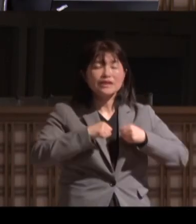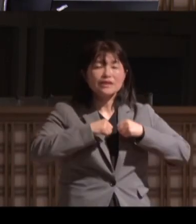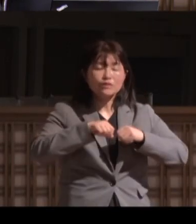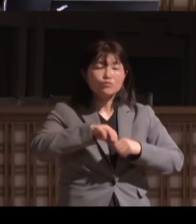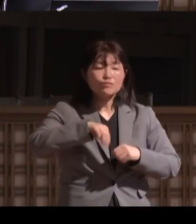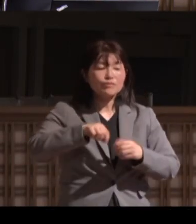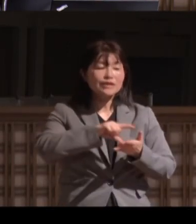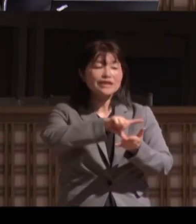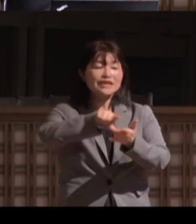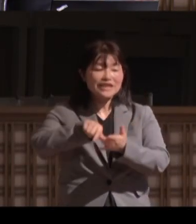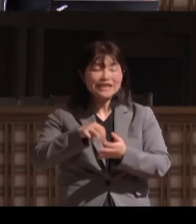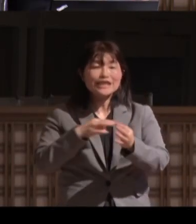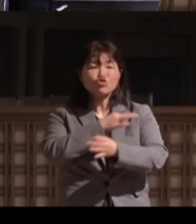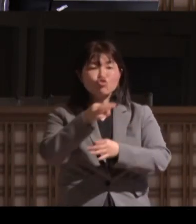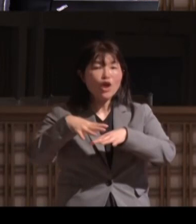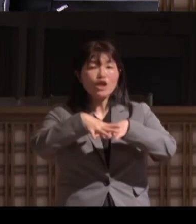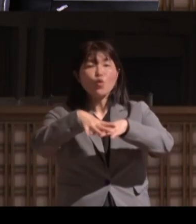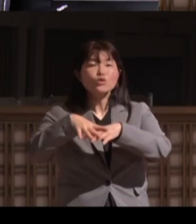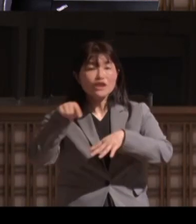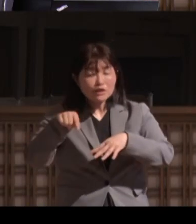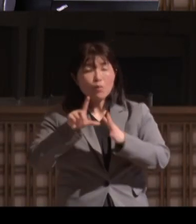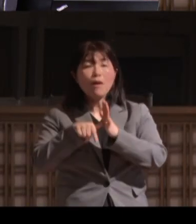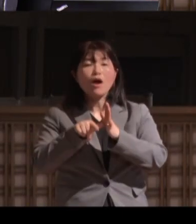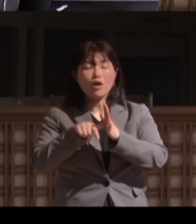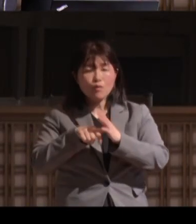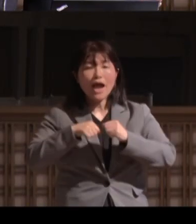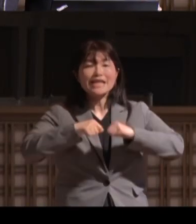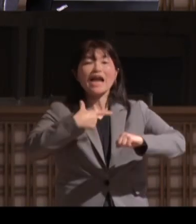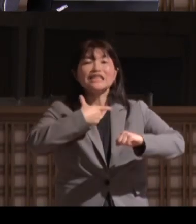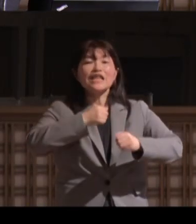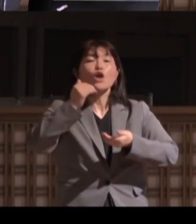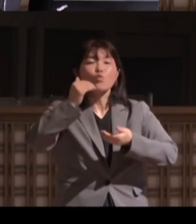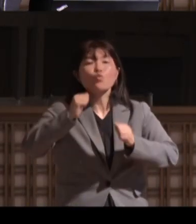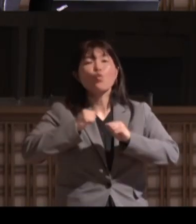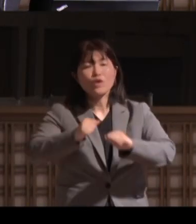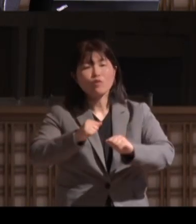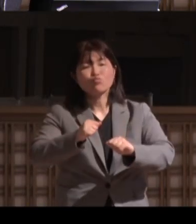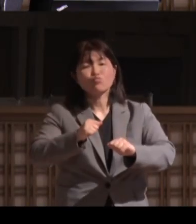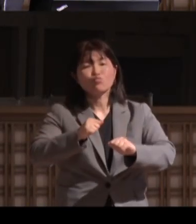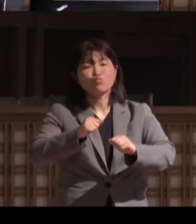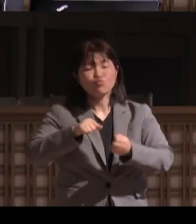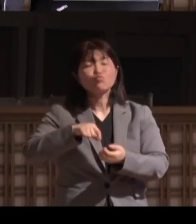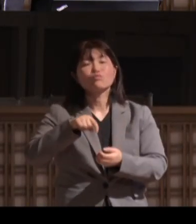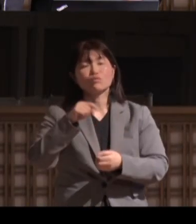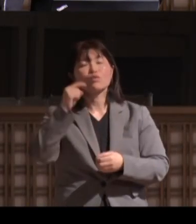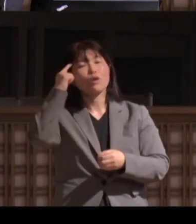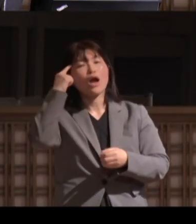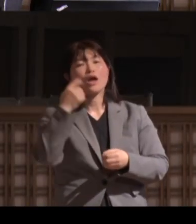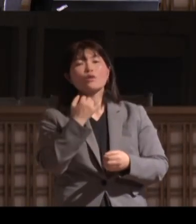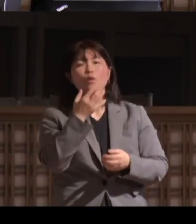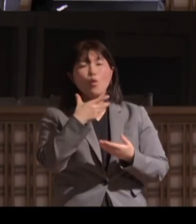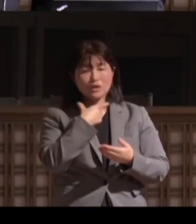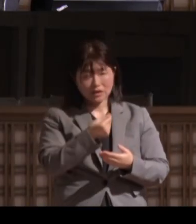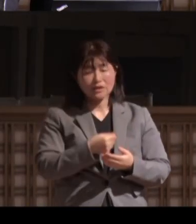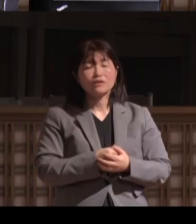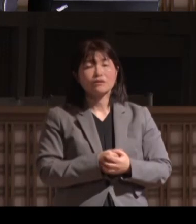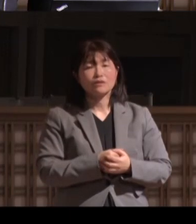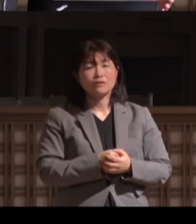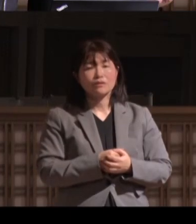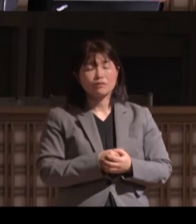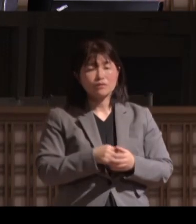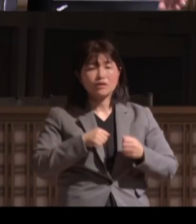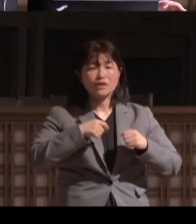ことをやるための組織であるという風にお考えください人を単位としたこの指